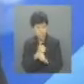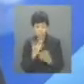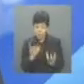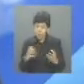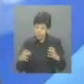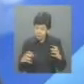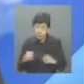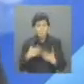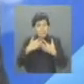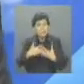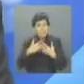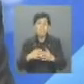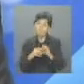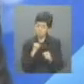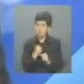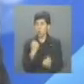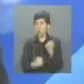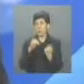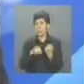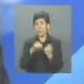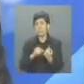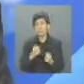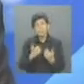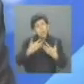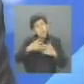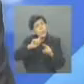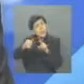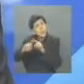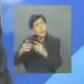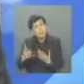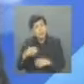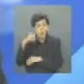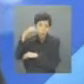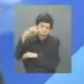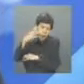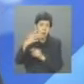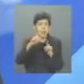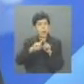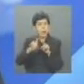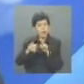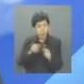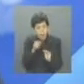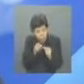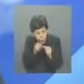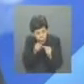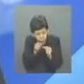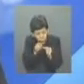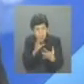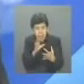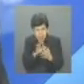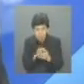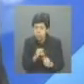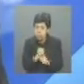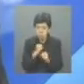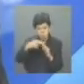อุตสาหกรรมตัวอย่างที่ดีนะฮะในขณะเดียวกันอุตสาหกรรมอื่นๆนะฮะไม่ว่าเป็นไฟฟ้าอิเล็กทรอนิกส์นะครับหรือทางด้านเซมิคอนดักเตอร์ต่างๆนะฮะ